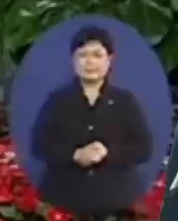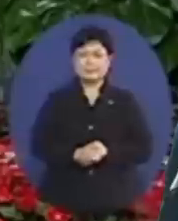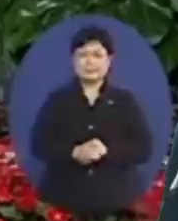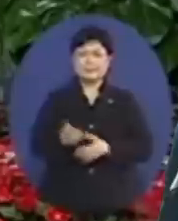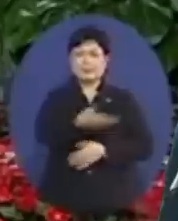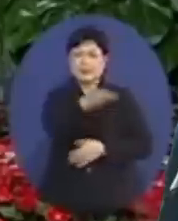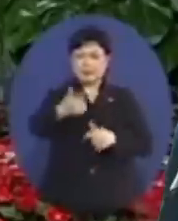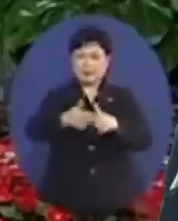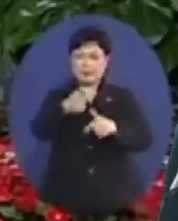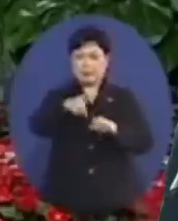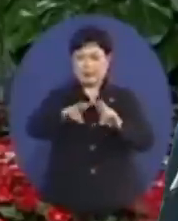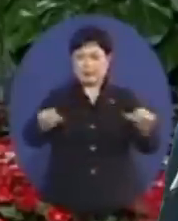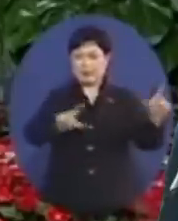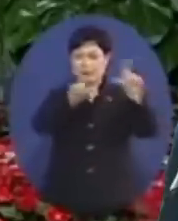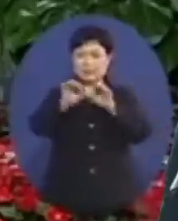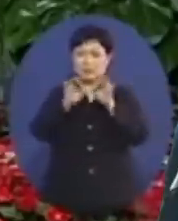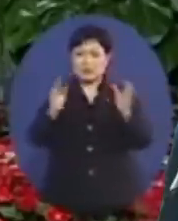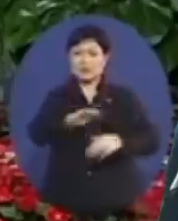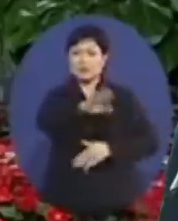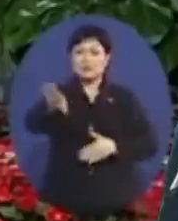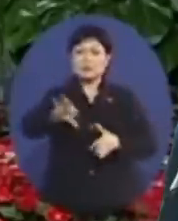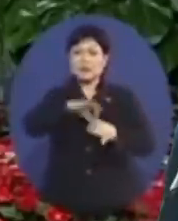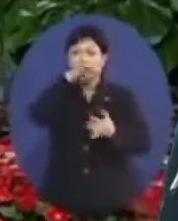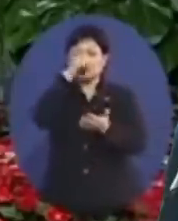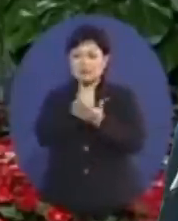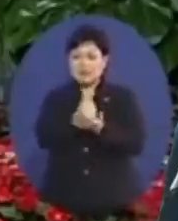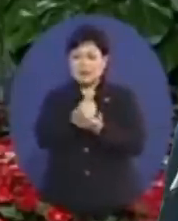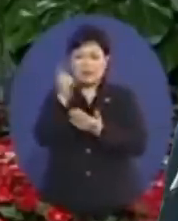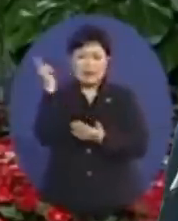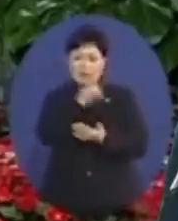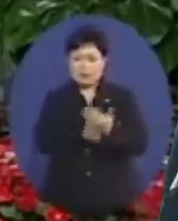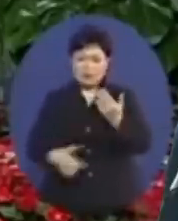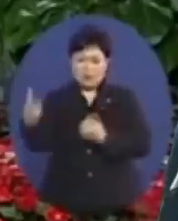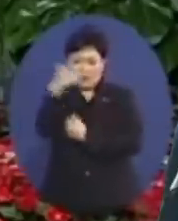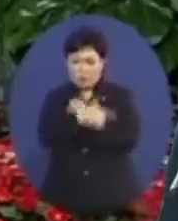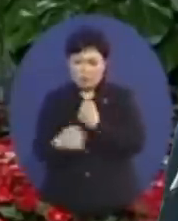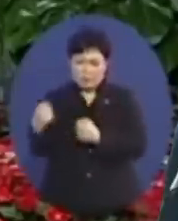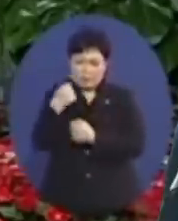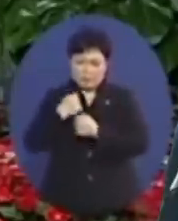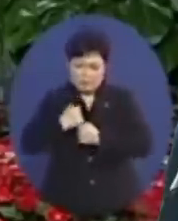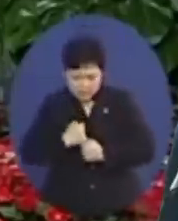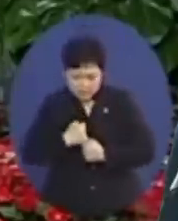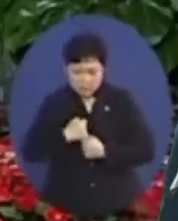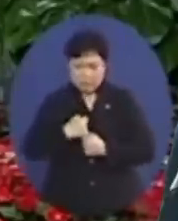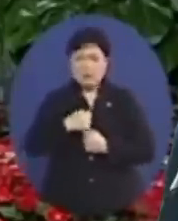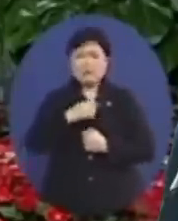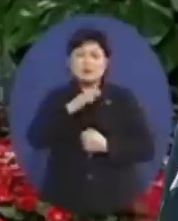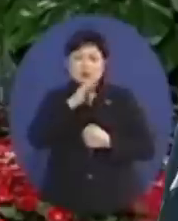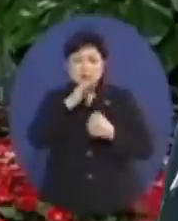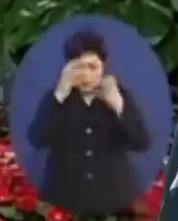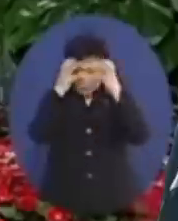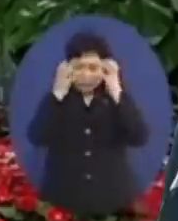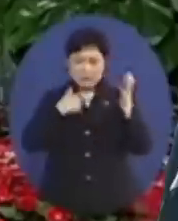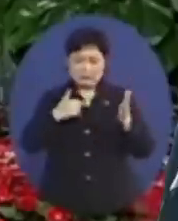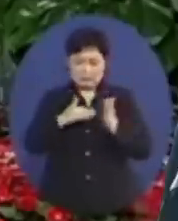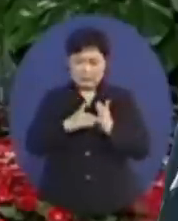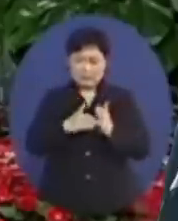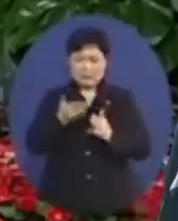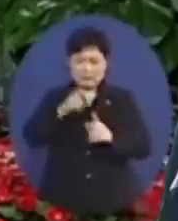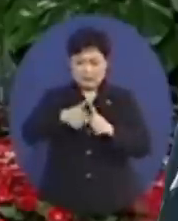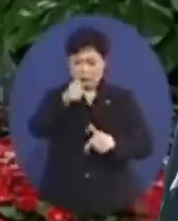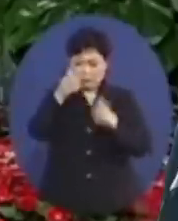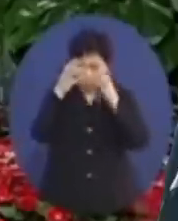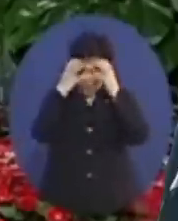여러분, 예수님은 이 땅에 사시는 동안 우리의 죄악을 온몸에 짊어지고 그로 인해 슬픔을 당하셨습니다. 그러나 예수님이